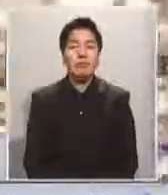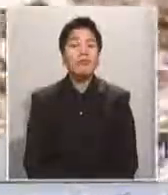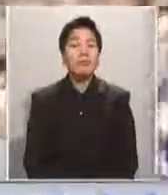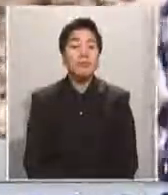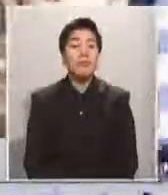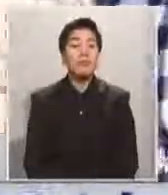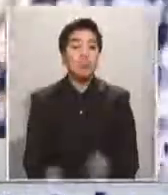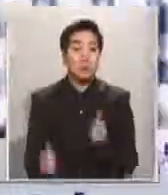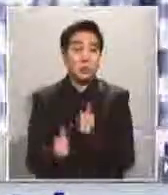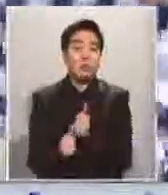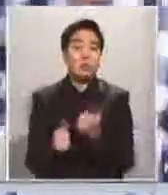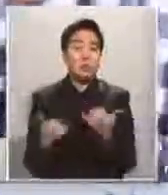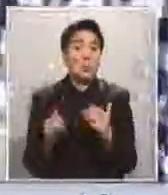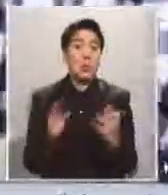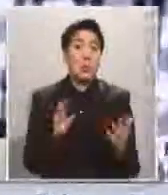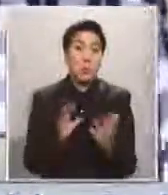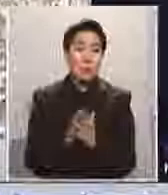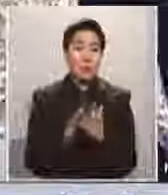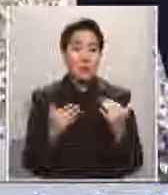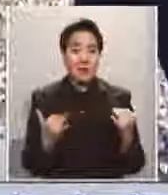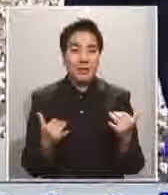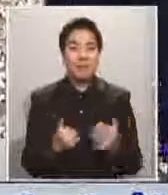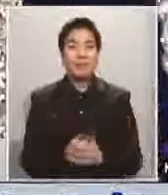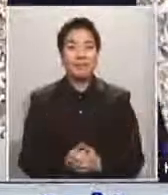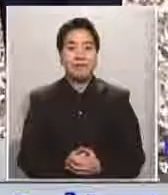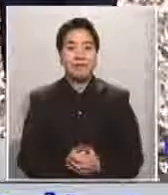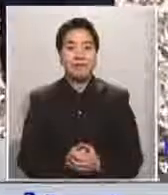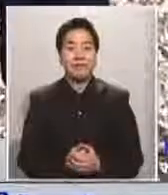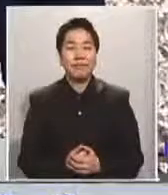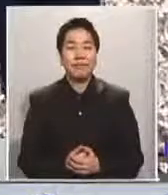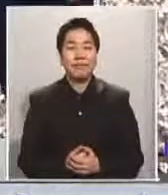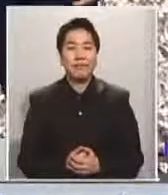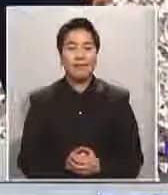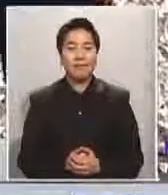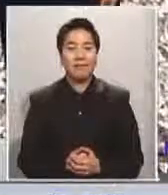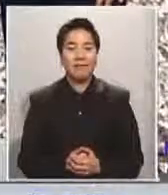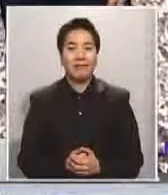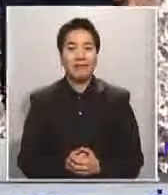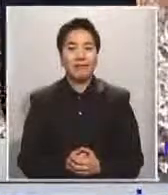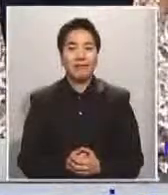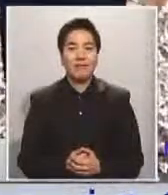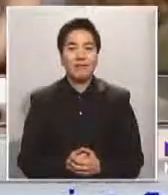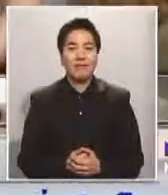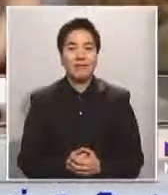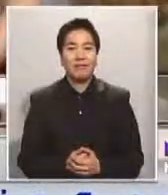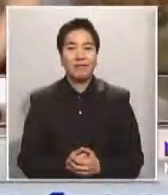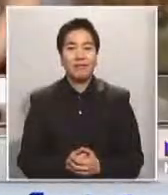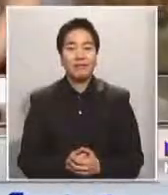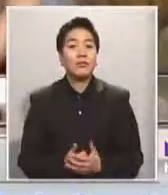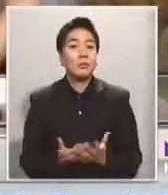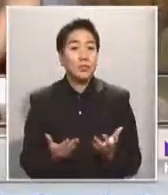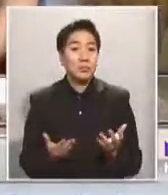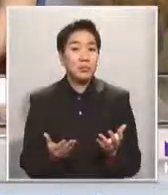ก็เอาด้วยอ่ะ เอา ดีโอ้โหเห็นแล้ว